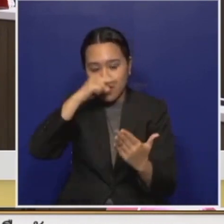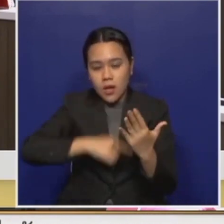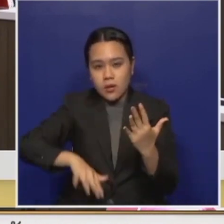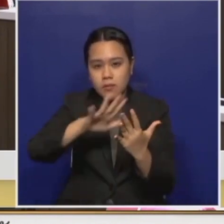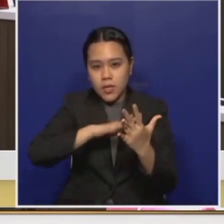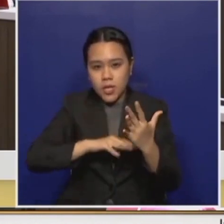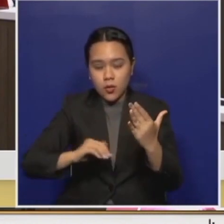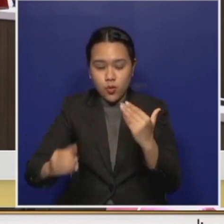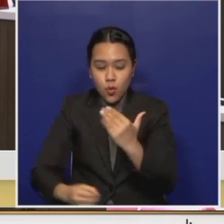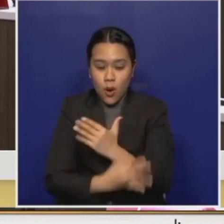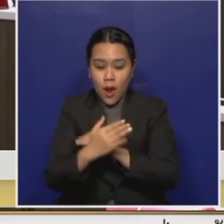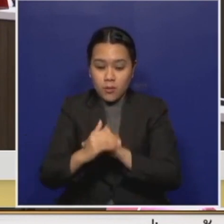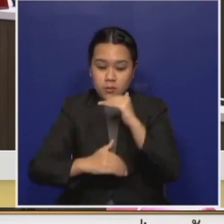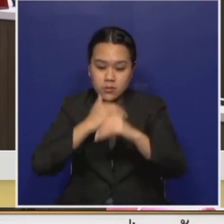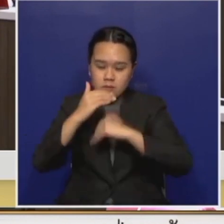มีแต่หาย Lina